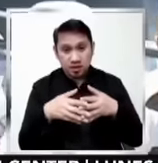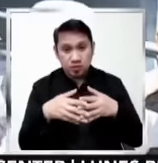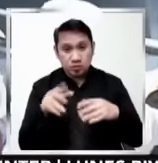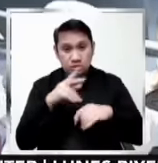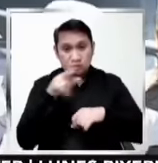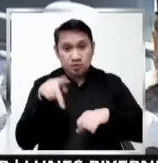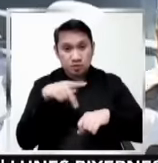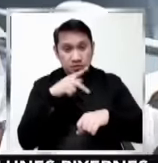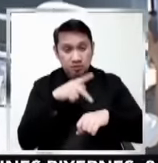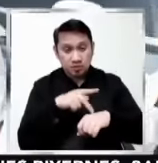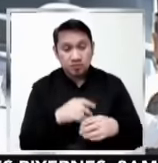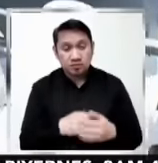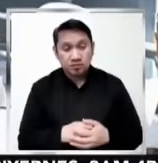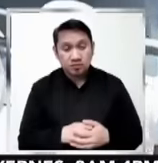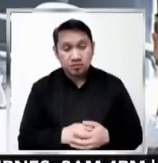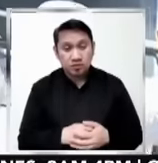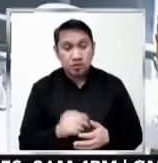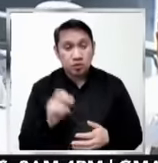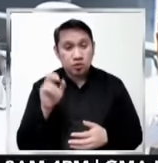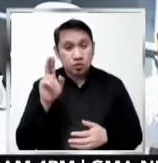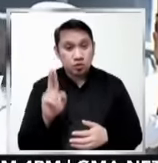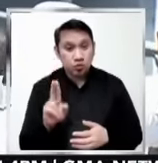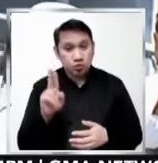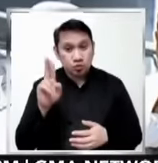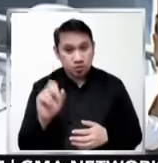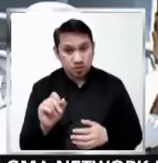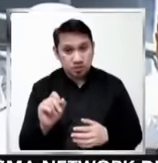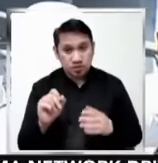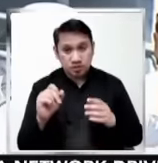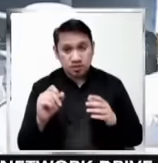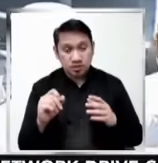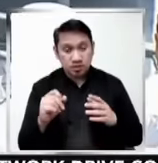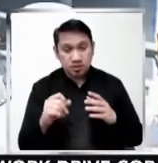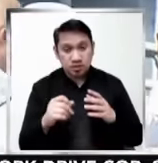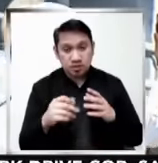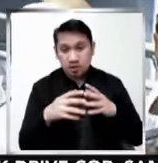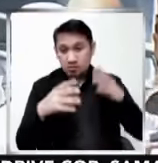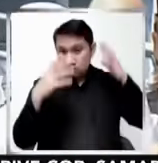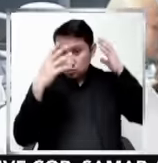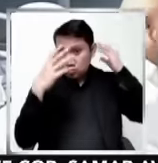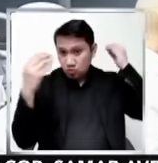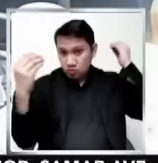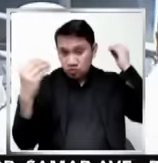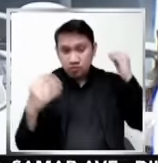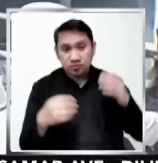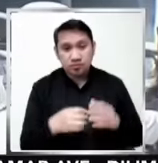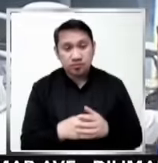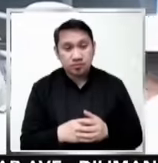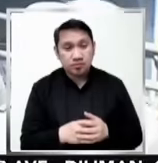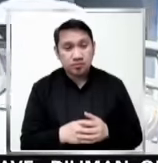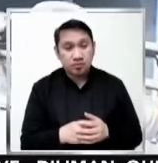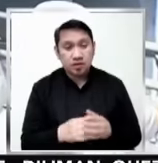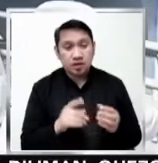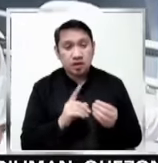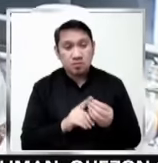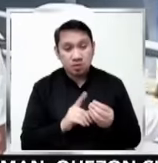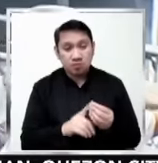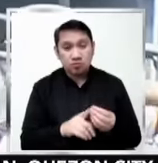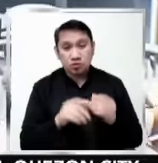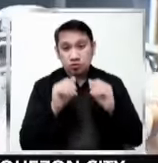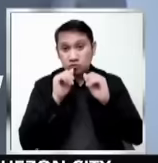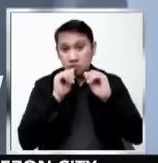U.S. Ambassador to the Philippines Mary Kay Carlson at ni Defense Secretary Chudoro ang commissioning at christening ng dalawang